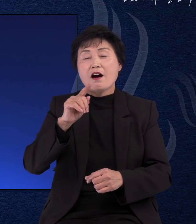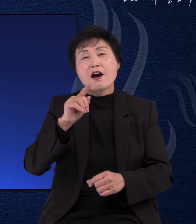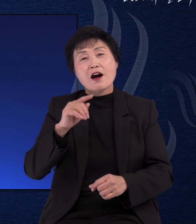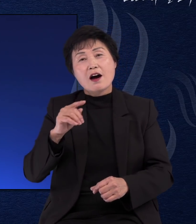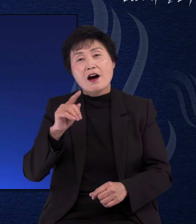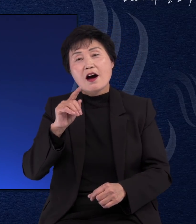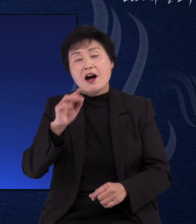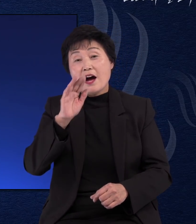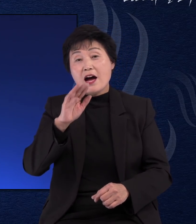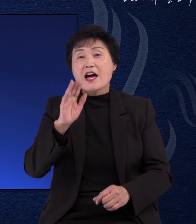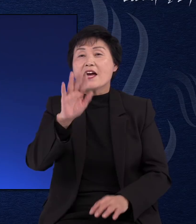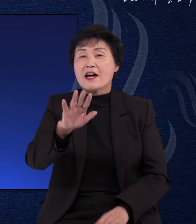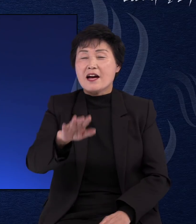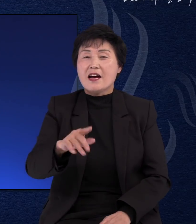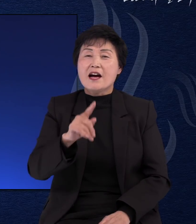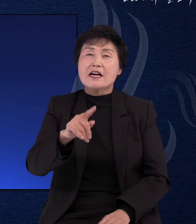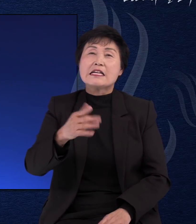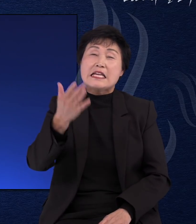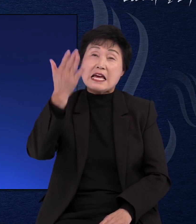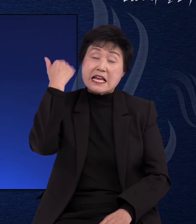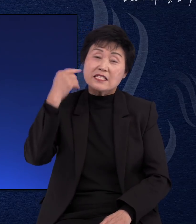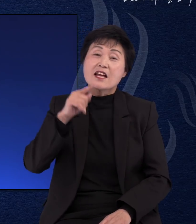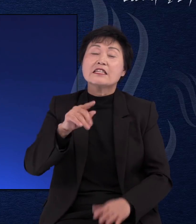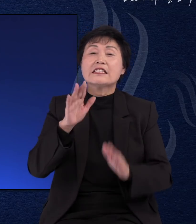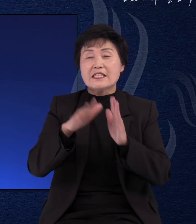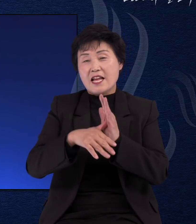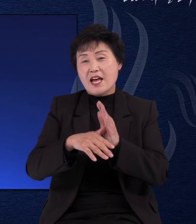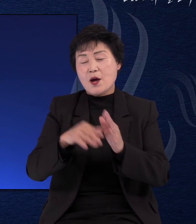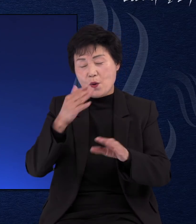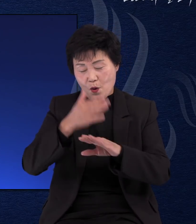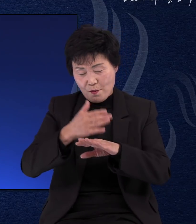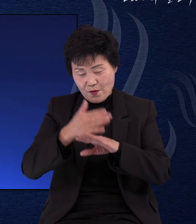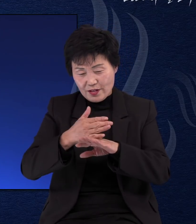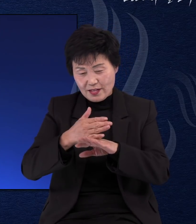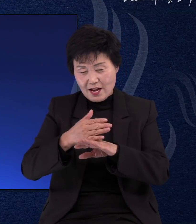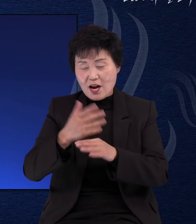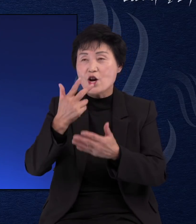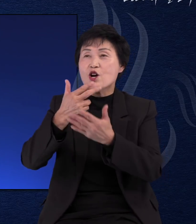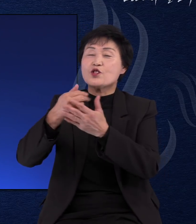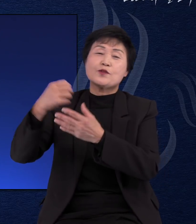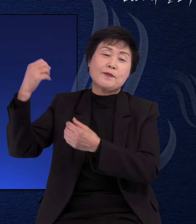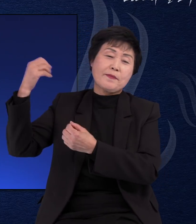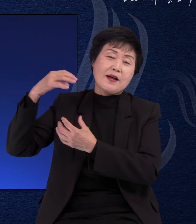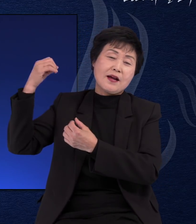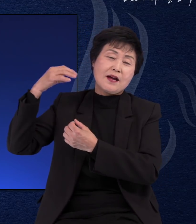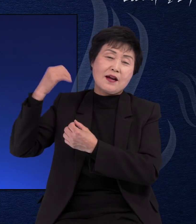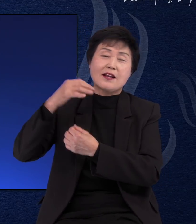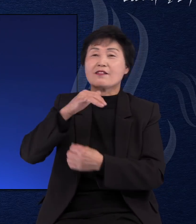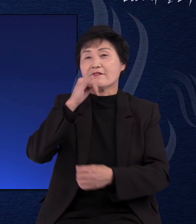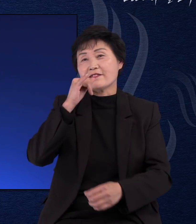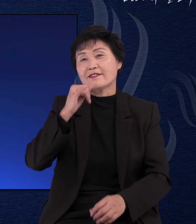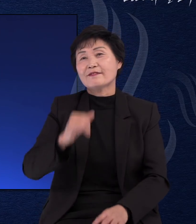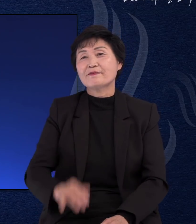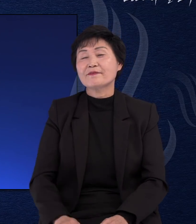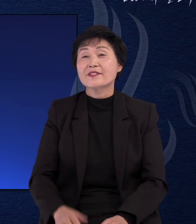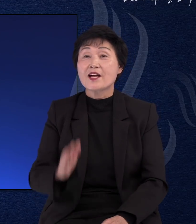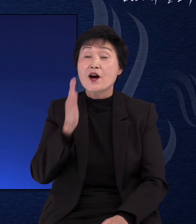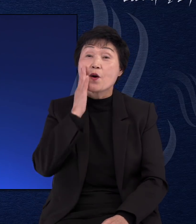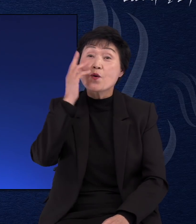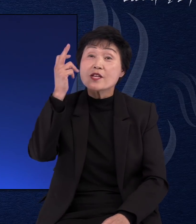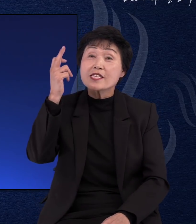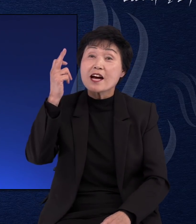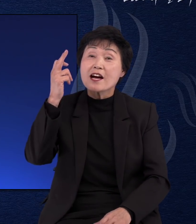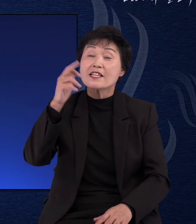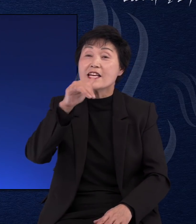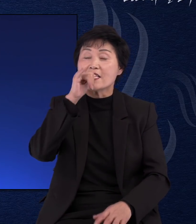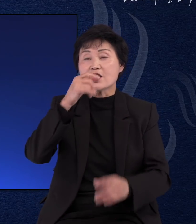마음을 치료해 주시더군요. 그래서 고등학교 2학년에서 고등학교 3학년 될 때쯤 이제 울산 시내에 있는 교회를 정해야 되는데